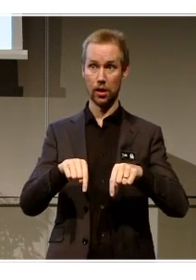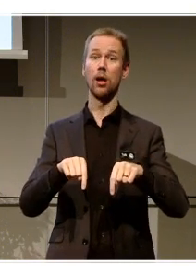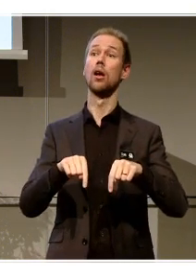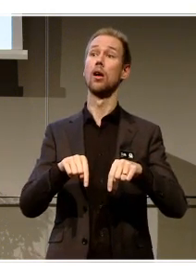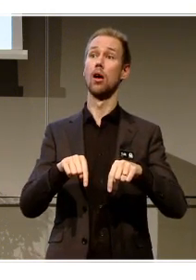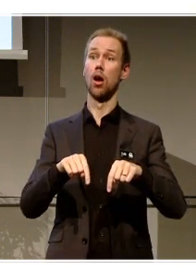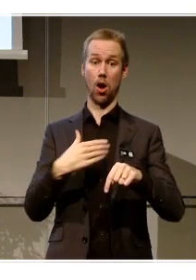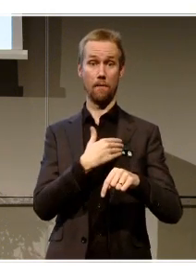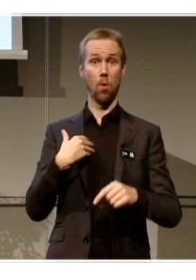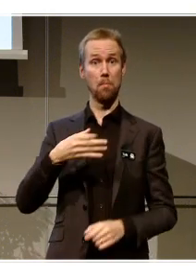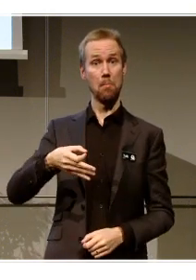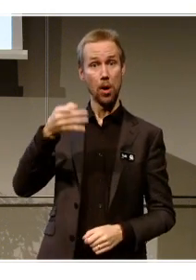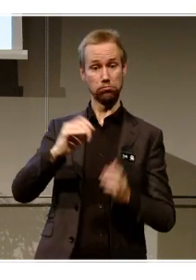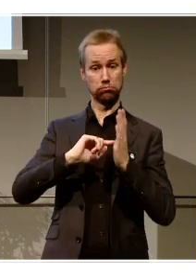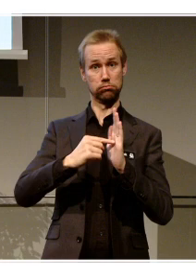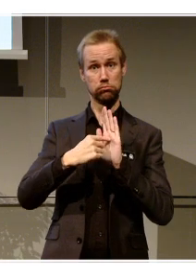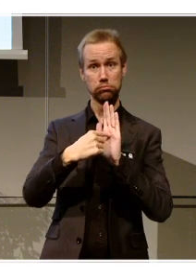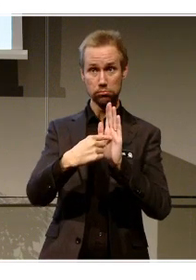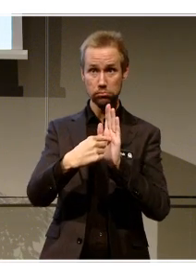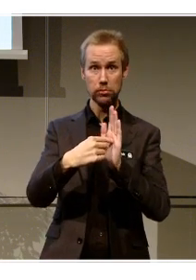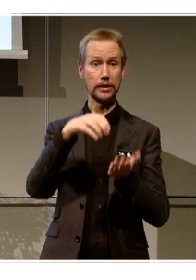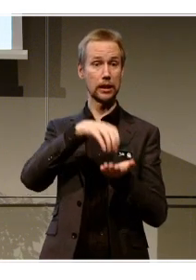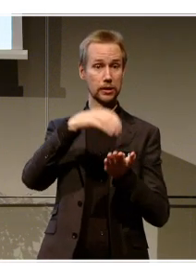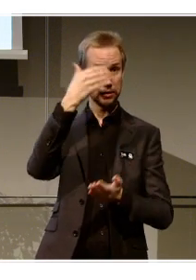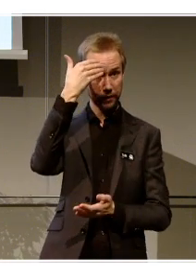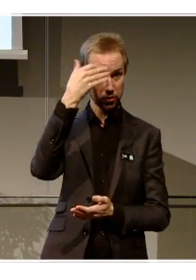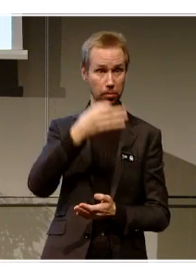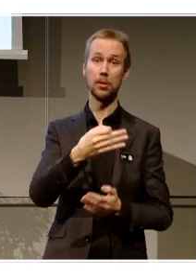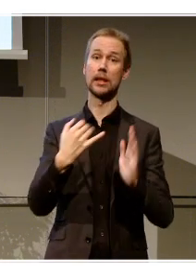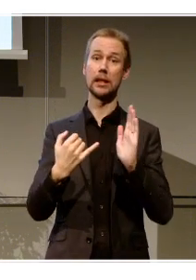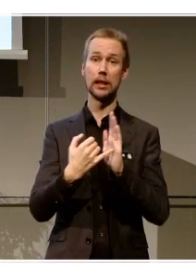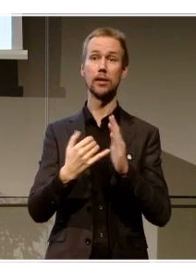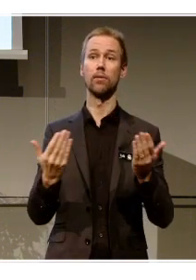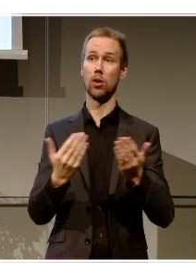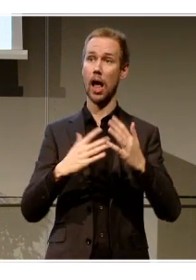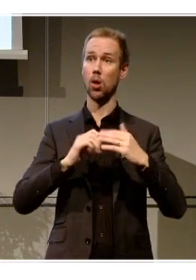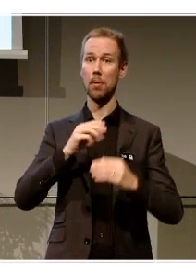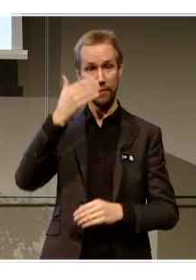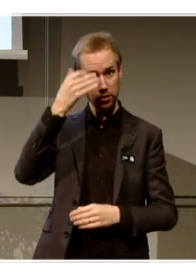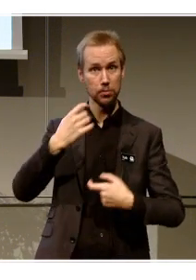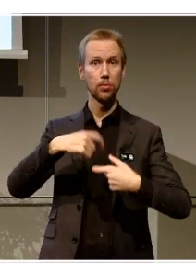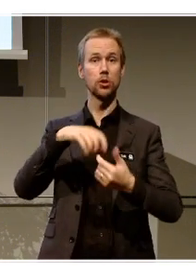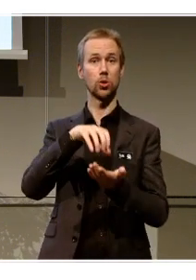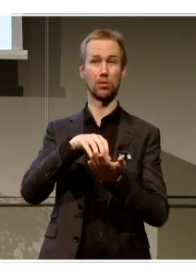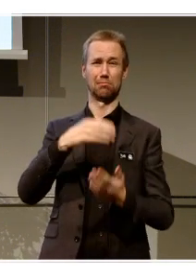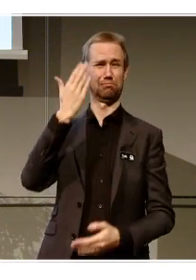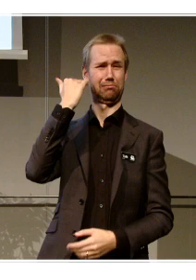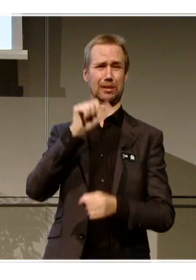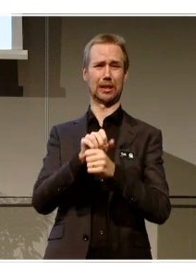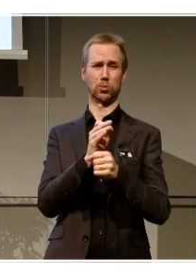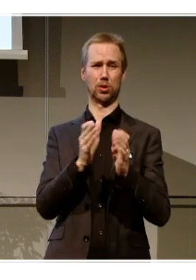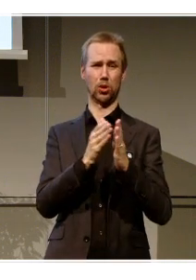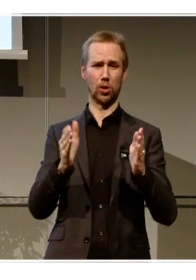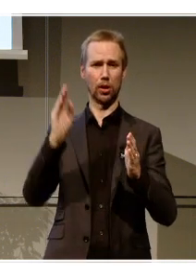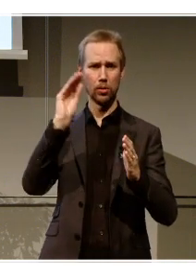den här forskningen, är att statsvetenskap handlar om vetenskapen om staten. Och förr i tiden på 1600-talet, man byggde upp